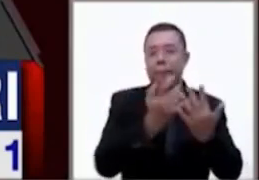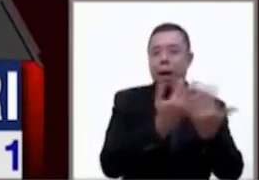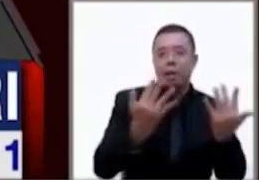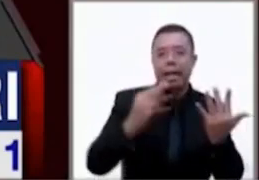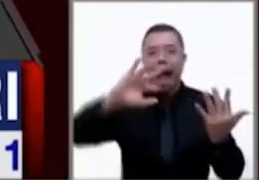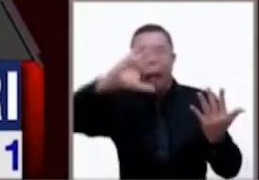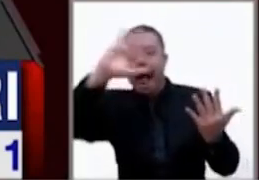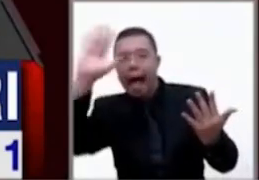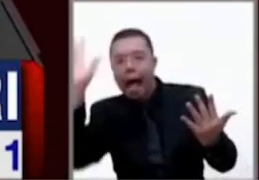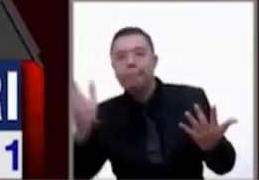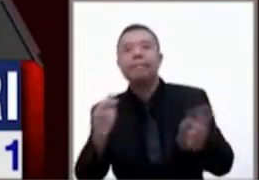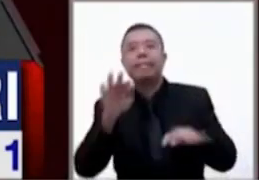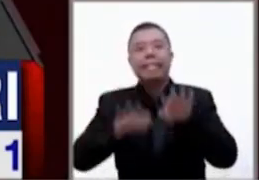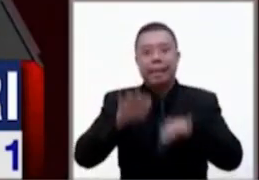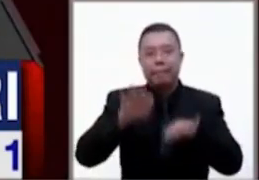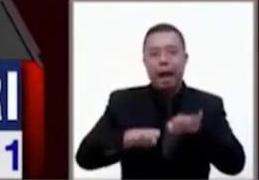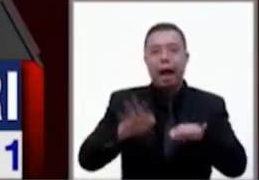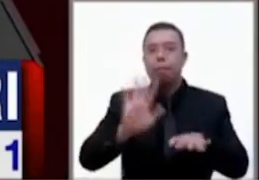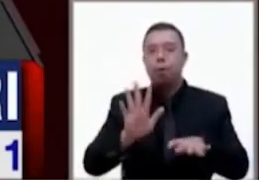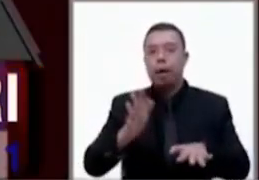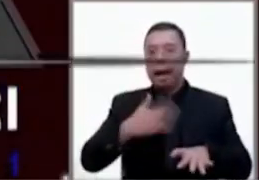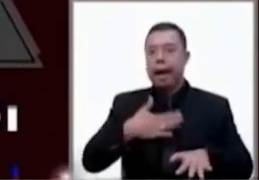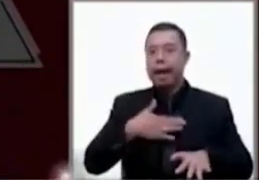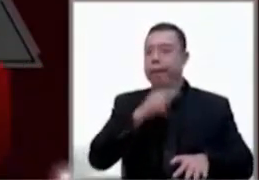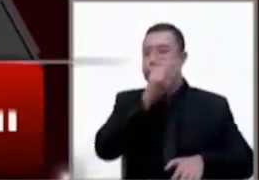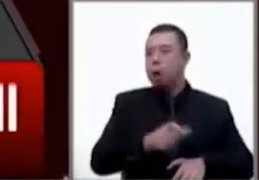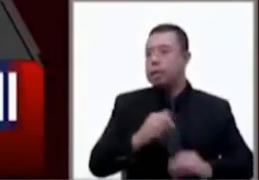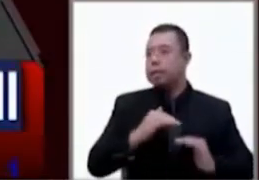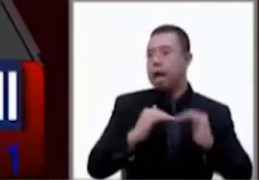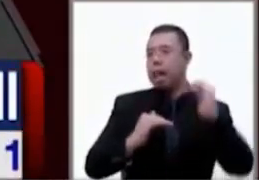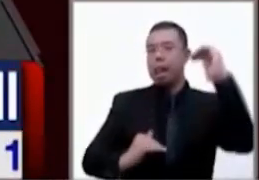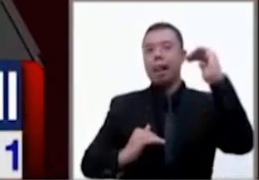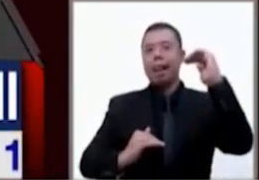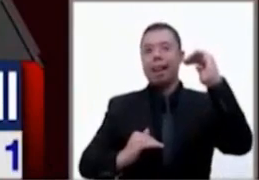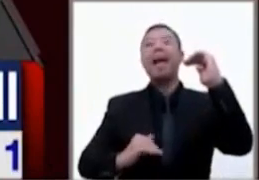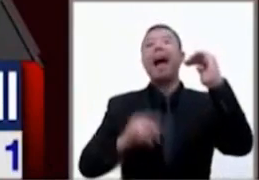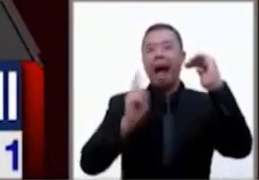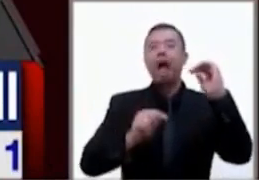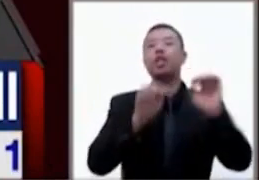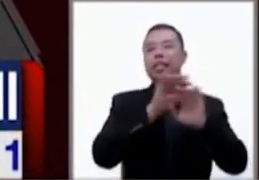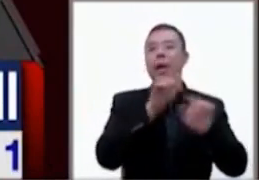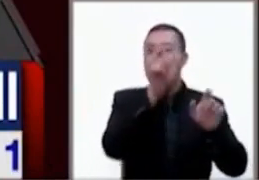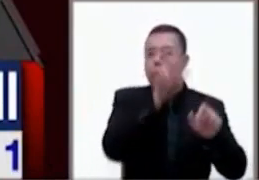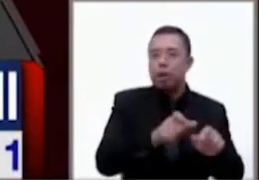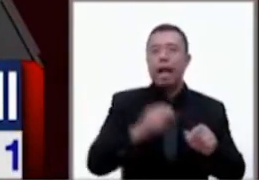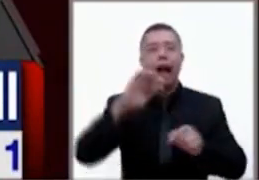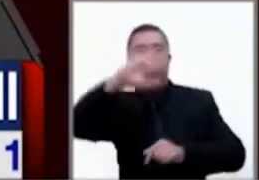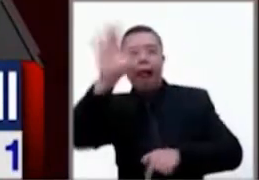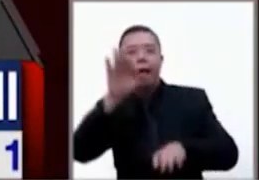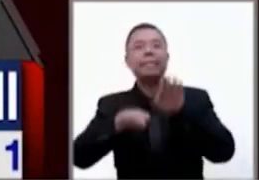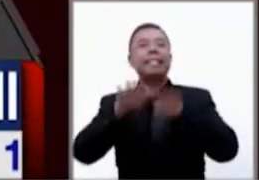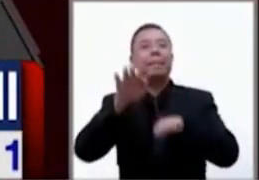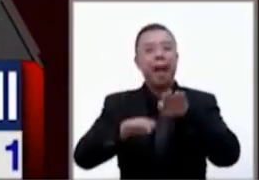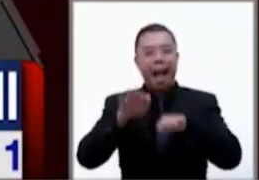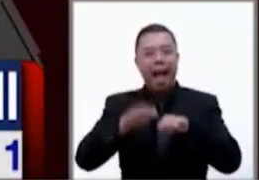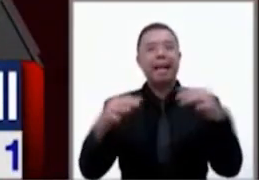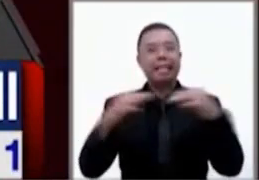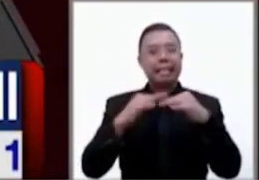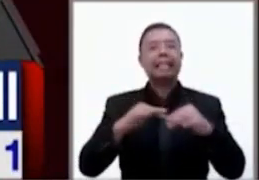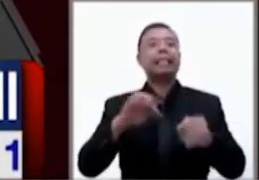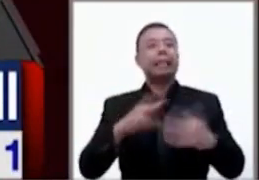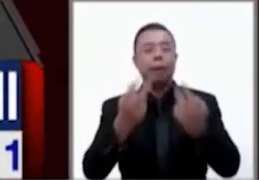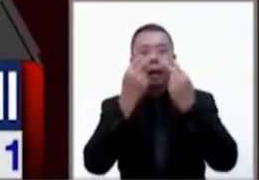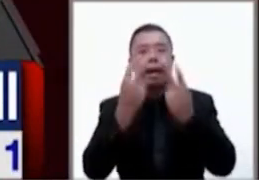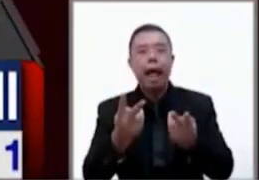dan alam. Tidak menang-menangan, seimbang manusia dan alam. Akan tetapi kita menyaksikan